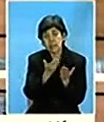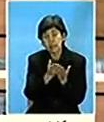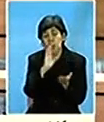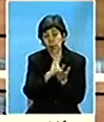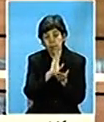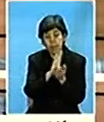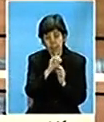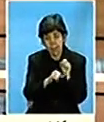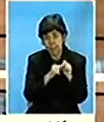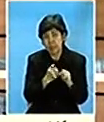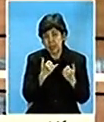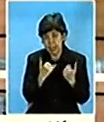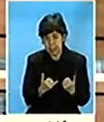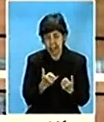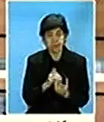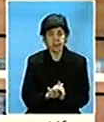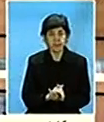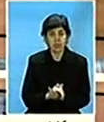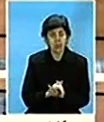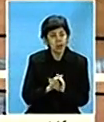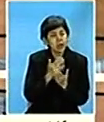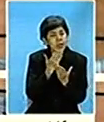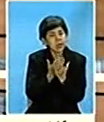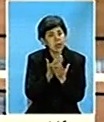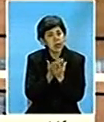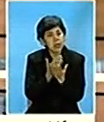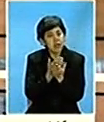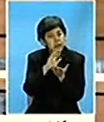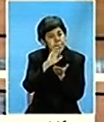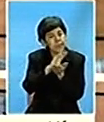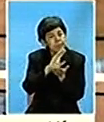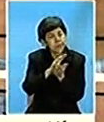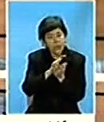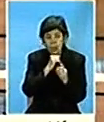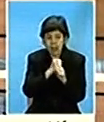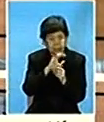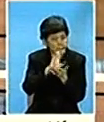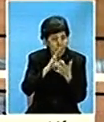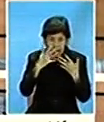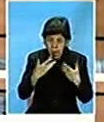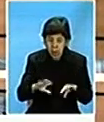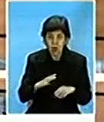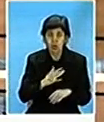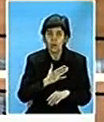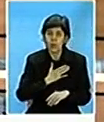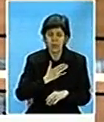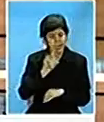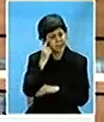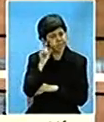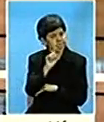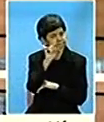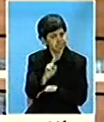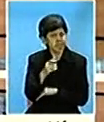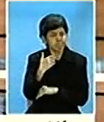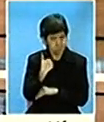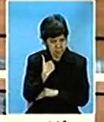ปีนี้ที่วางไว้เรียบร้อยแล้วสิ่งที่ผมให้ข้อสังเกตก็คือเรื่อง